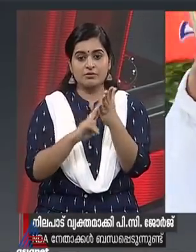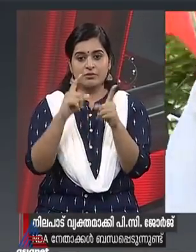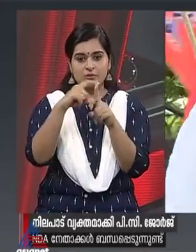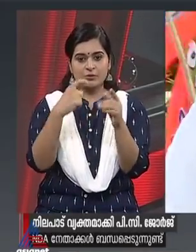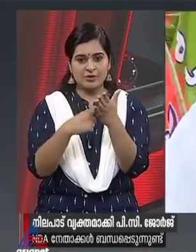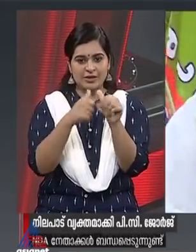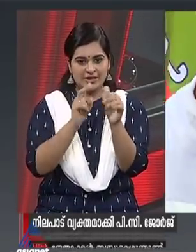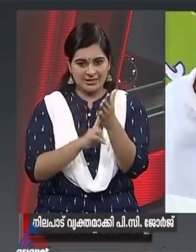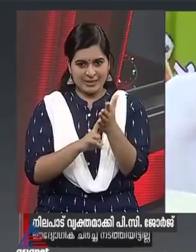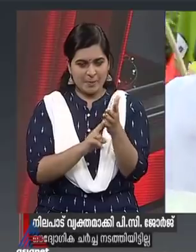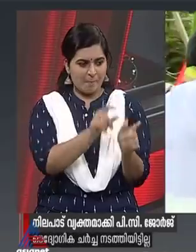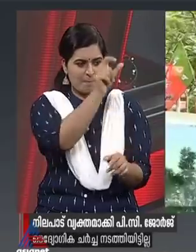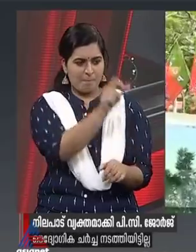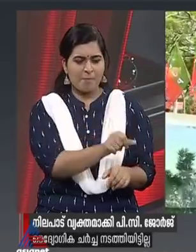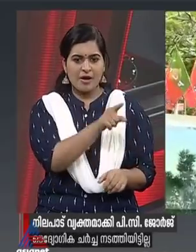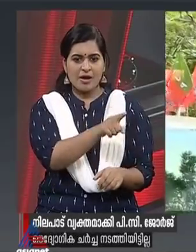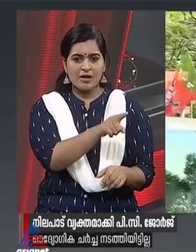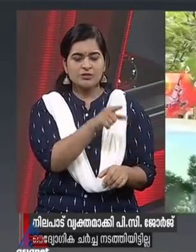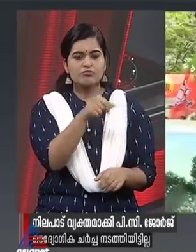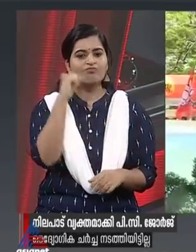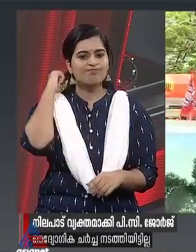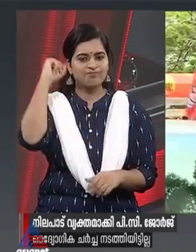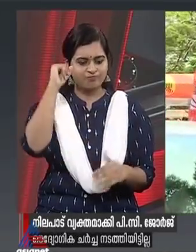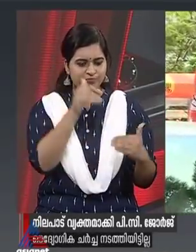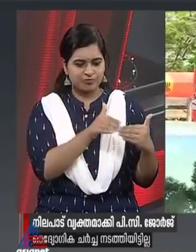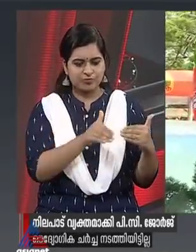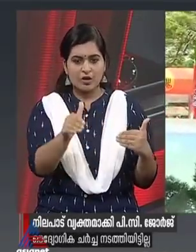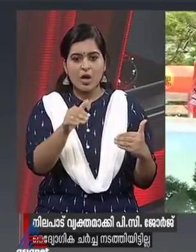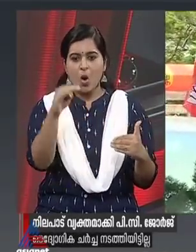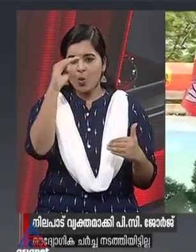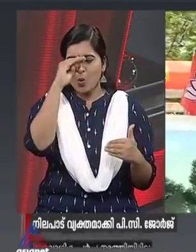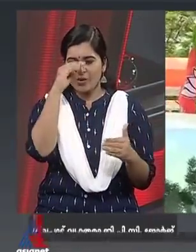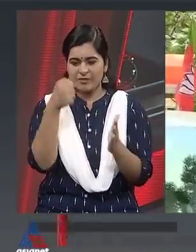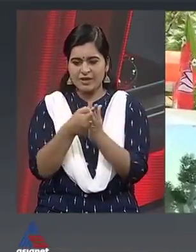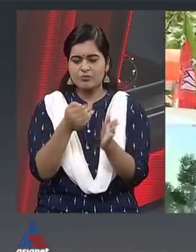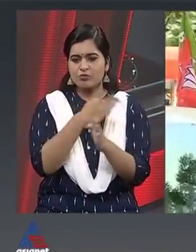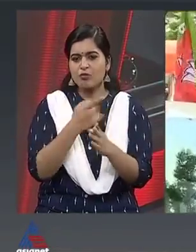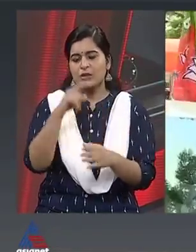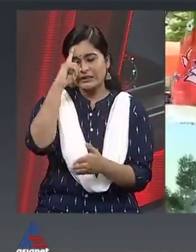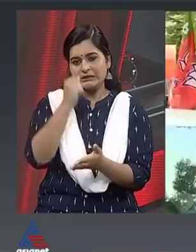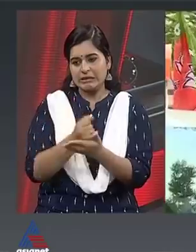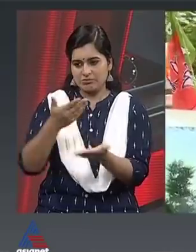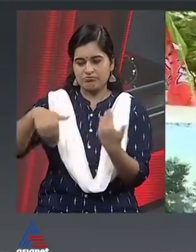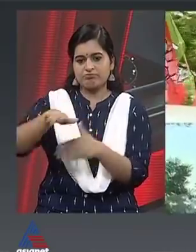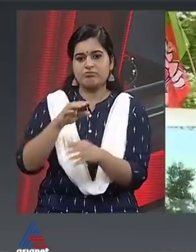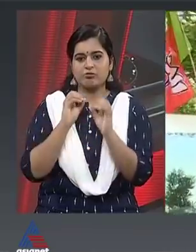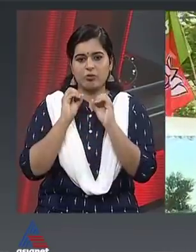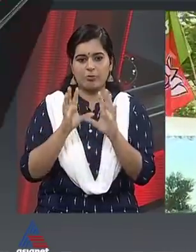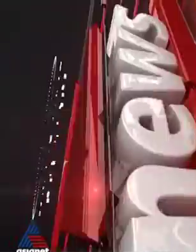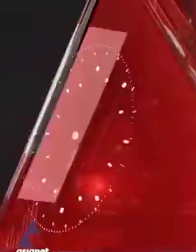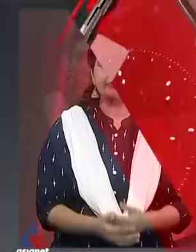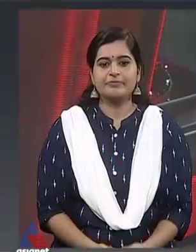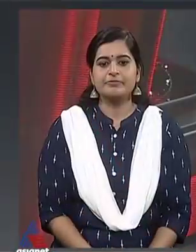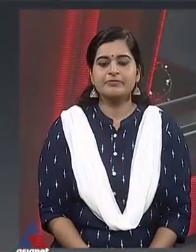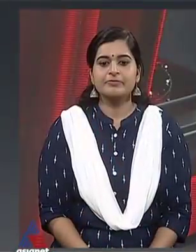ജോർജിനെ മുന്നണിയിലെടുക്കണോ വേണ്ടയോ എന്ന കാര്യത്തിൽ തീരുമാനമുണ്ടാകുമെന്ന് ബി ജെ പി നേതാക്കൾ പറയുന്നു. ഏഷ്യാനെറ്റ് ന്യൂസ് കോട്ടയം.